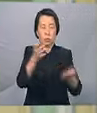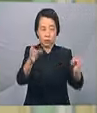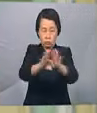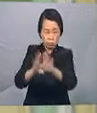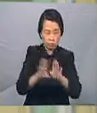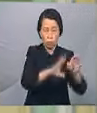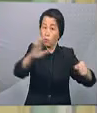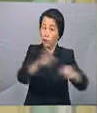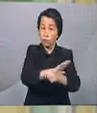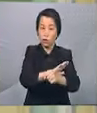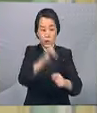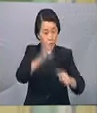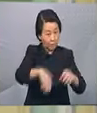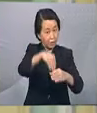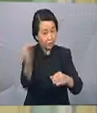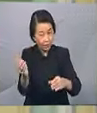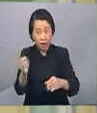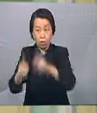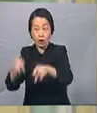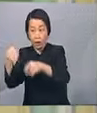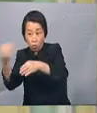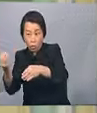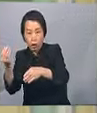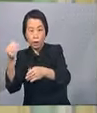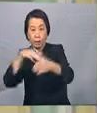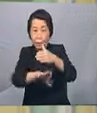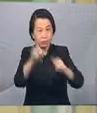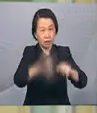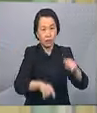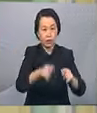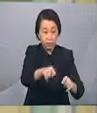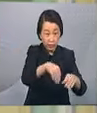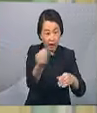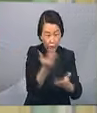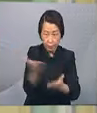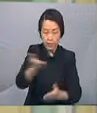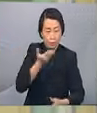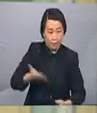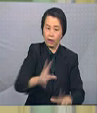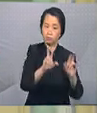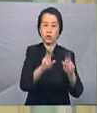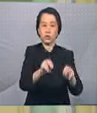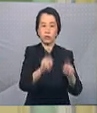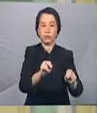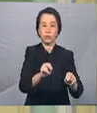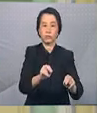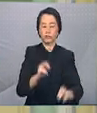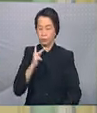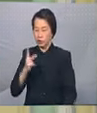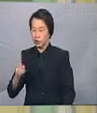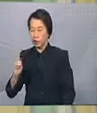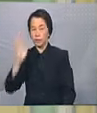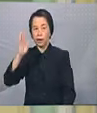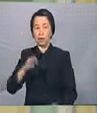lockdown sepenuhnya. Tidak boleh keluar rumah, tidak boleh membeli barangan dan sebagainya. Jadi sebab itulah kita, Pertuan Kesihatan akan come out